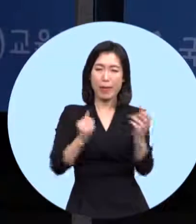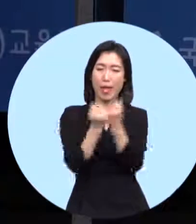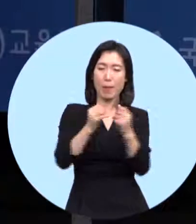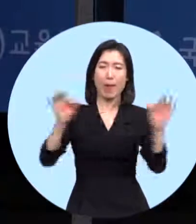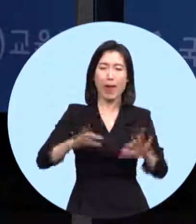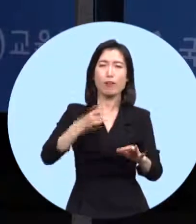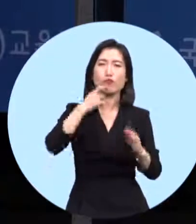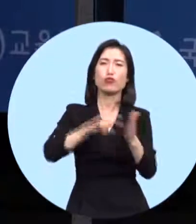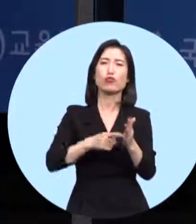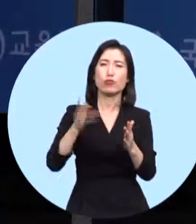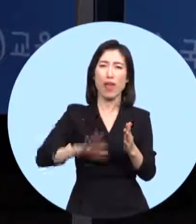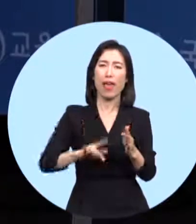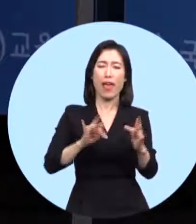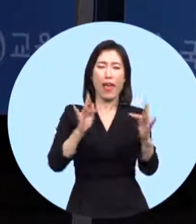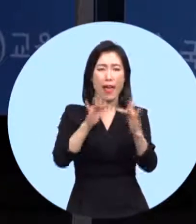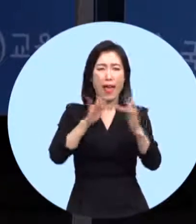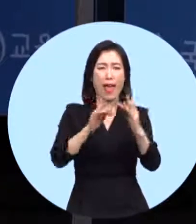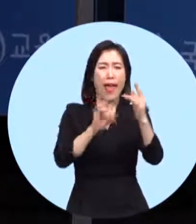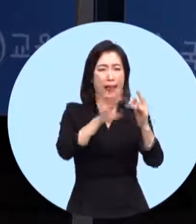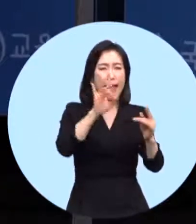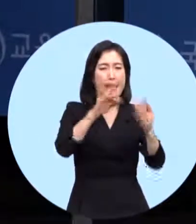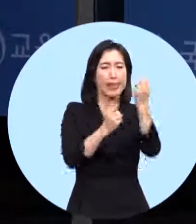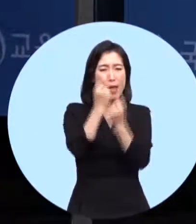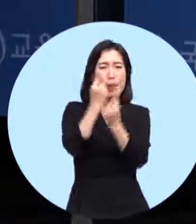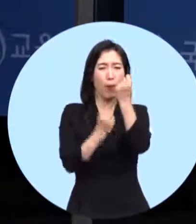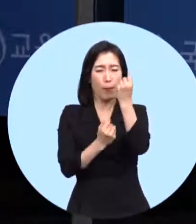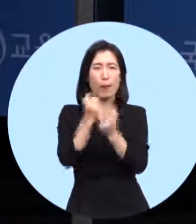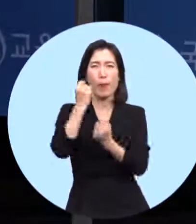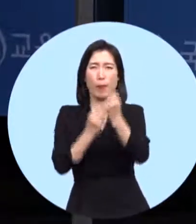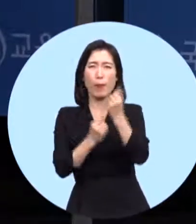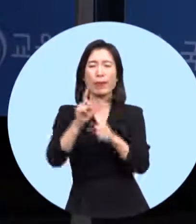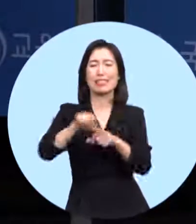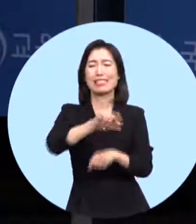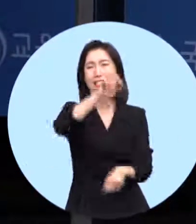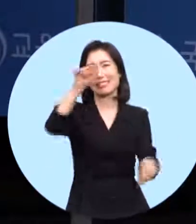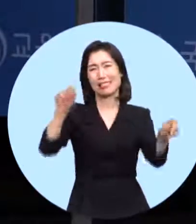불구하고 안 되지 않았습니다.